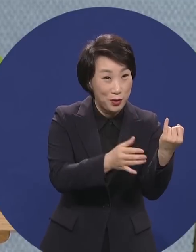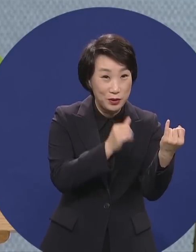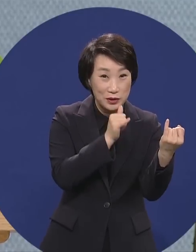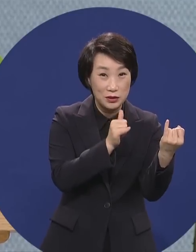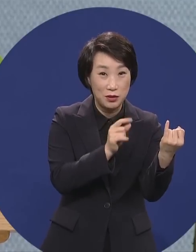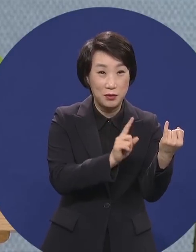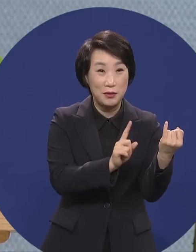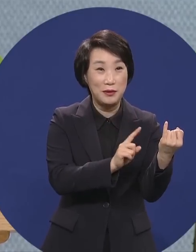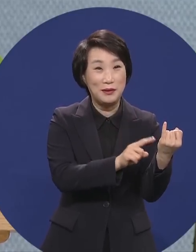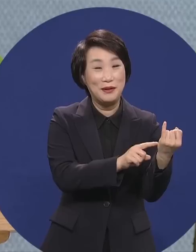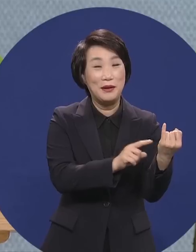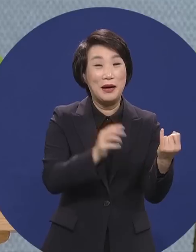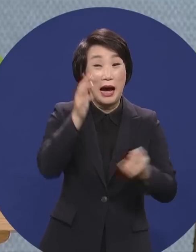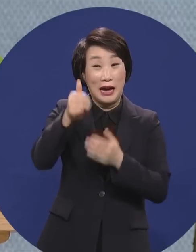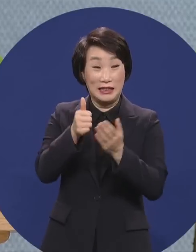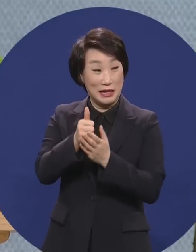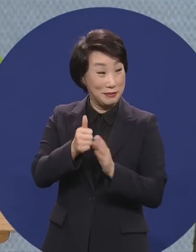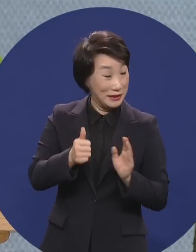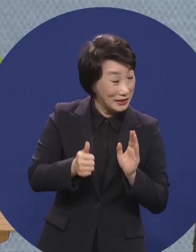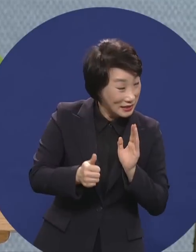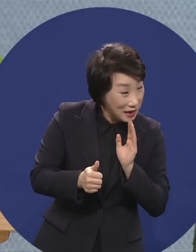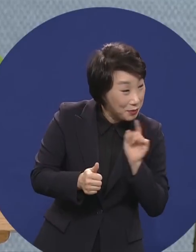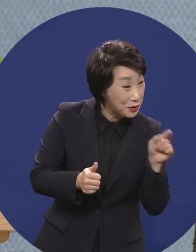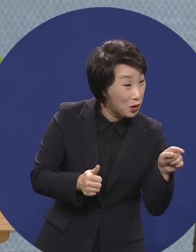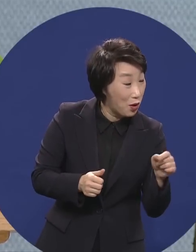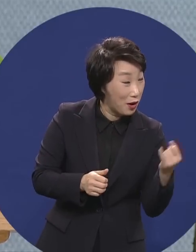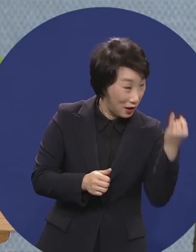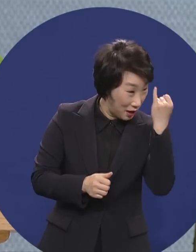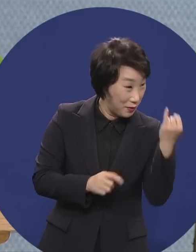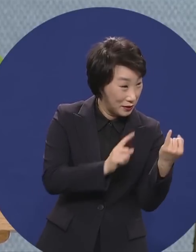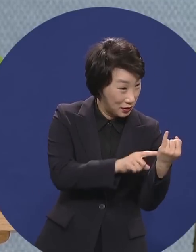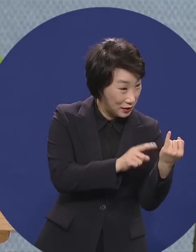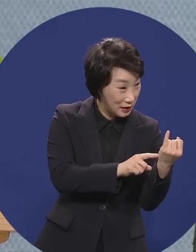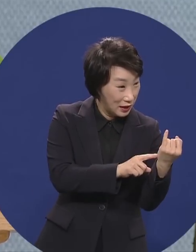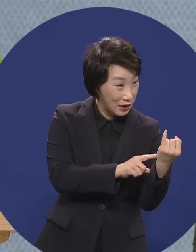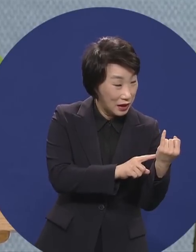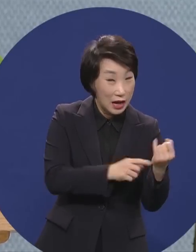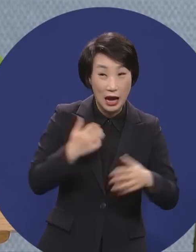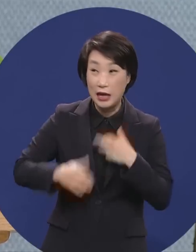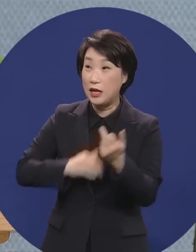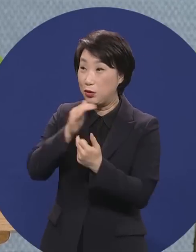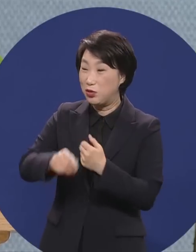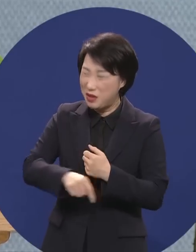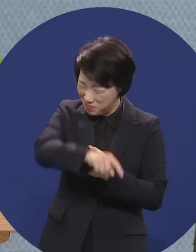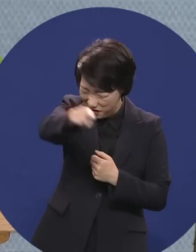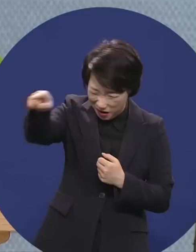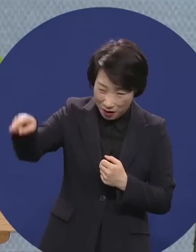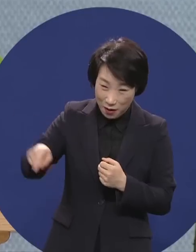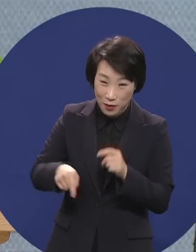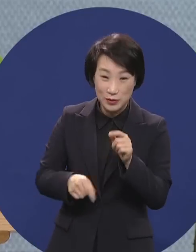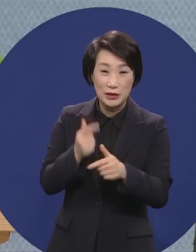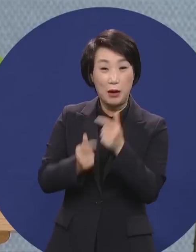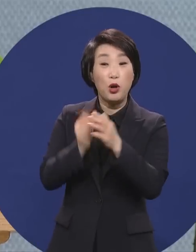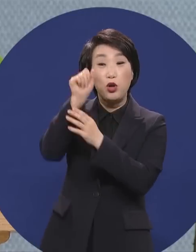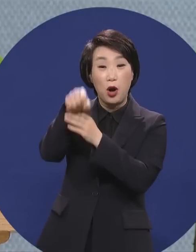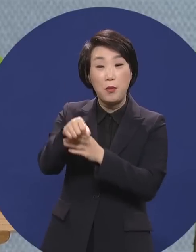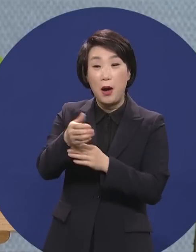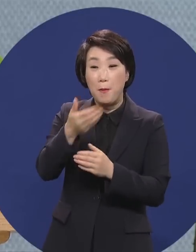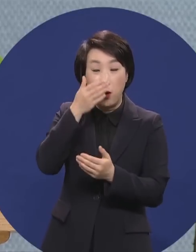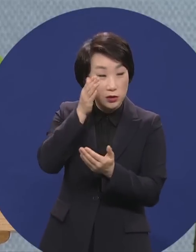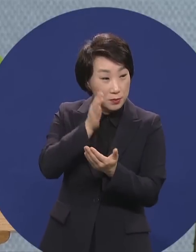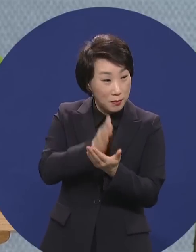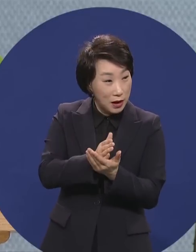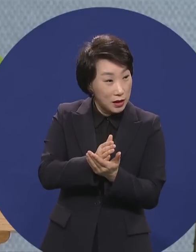가로되 하나님이 참으로 너더러 동산의 모든 실과를